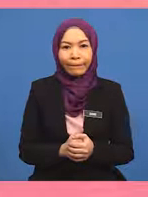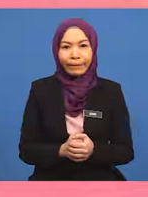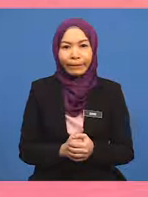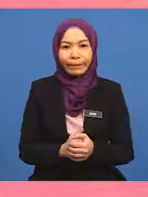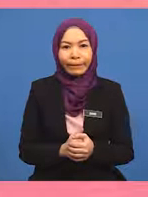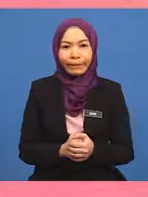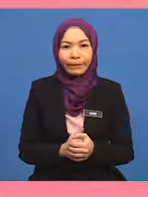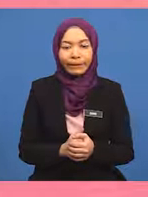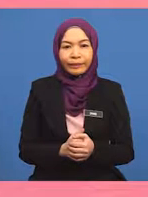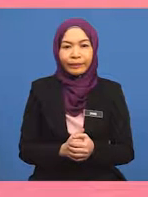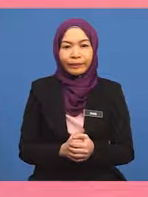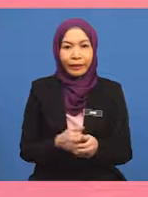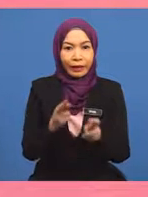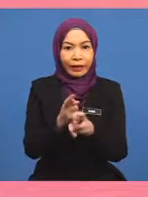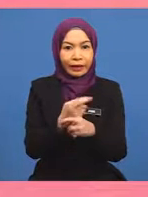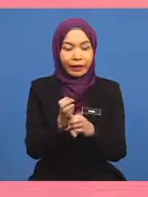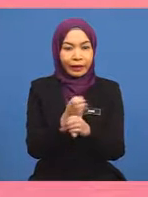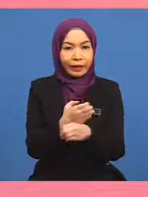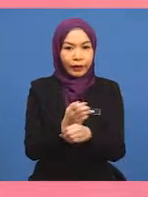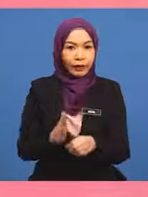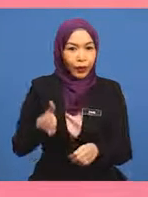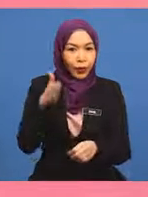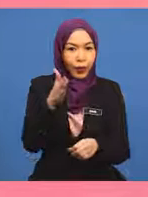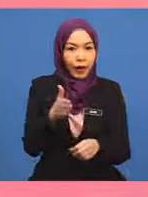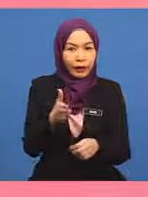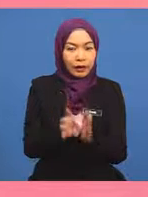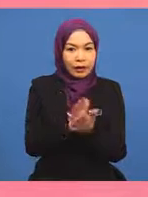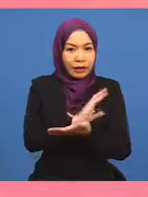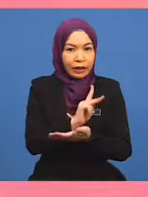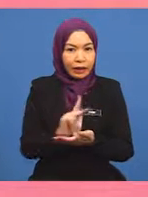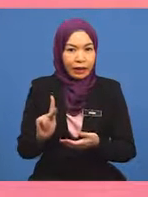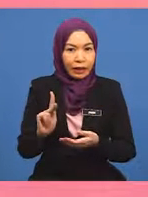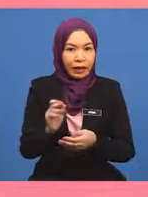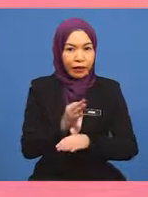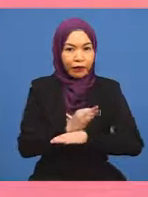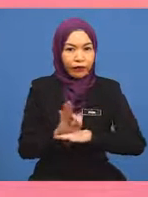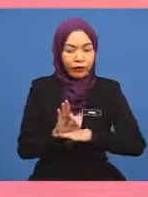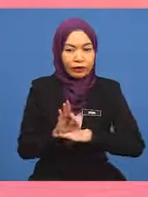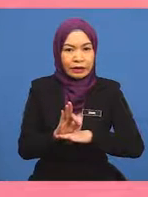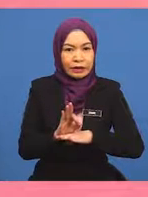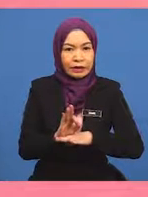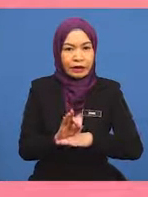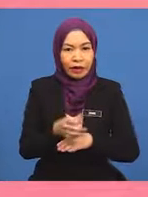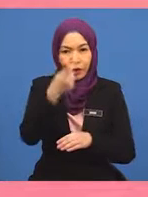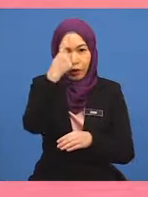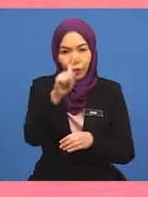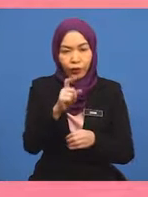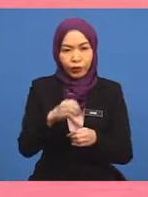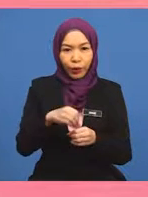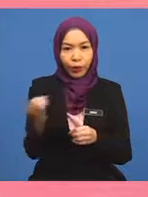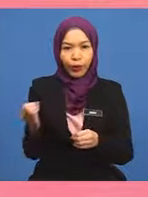Okey. Reka bentuk akan mewujudkan fungsi bagi produk yang